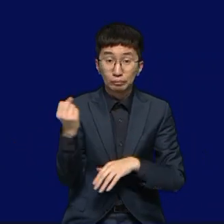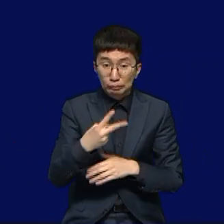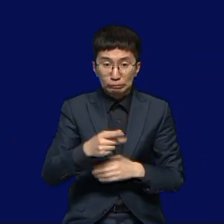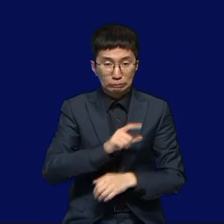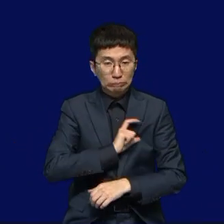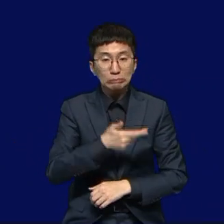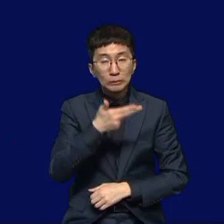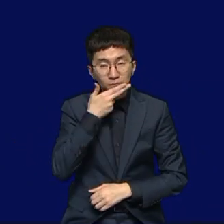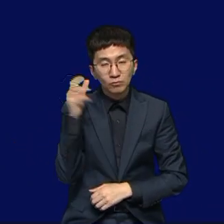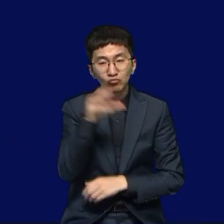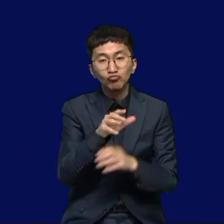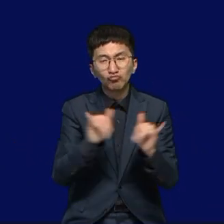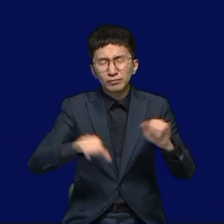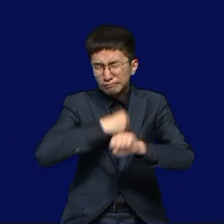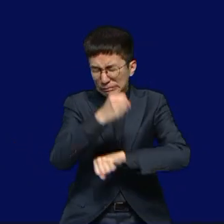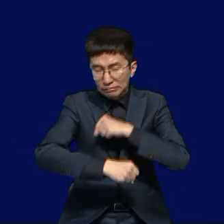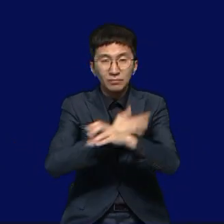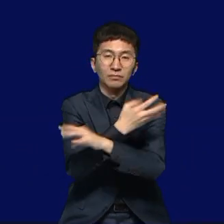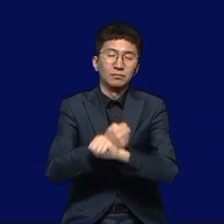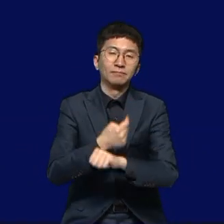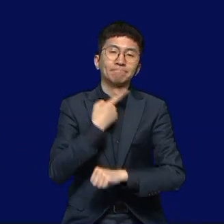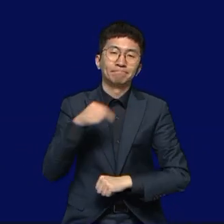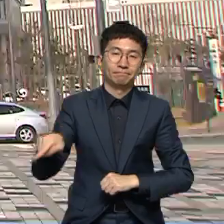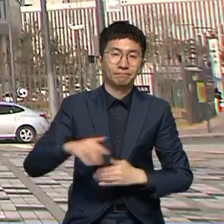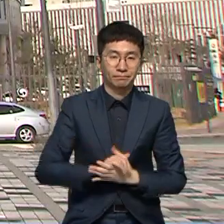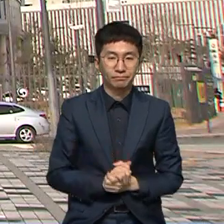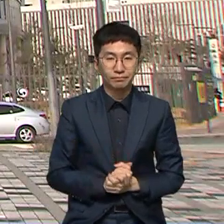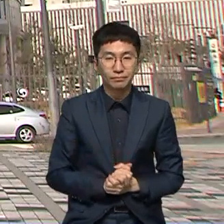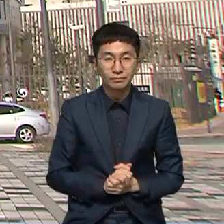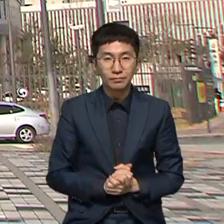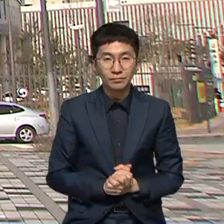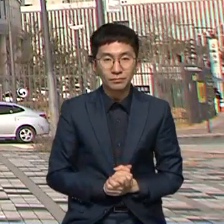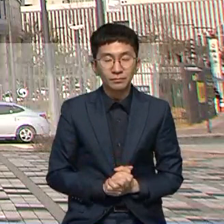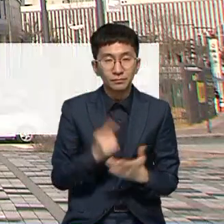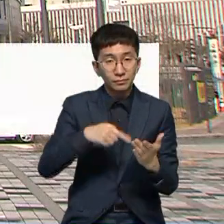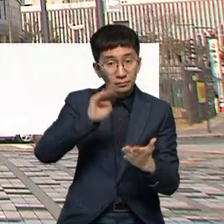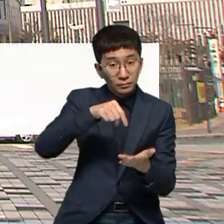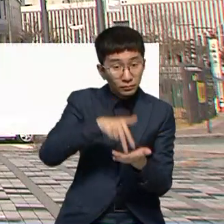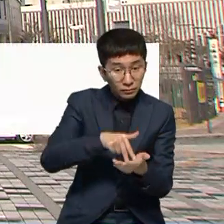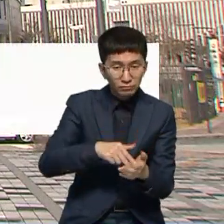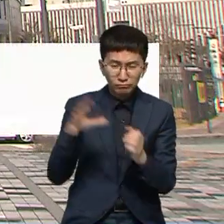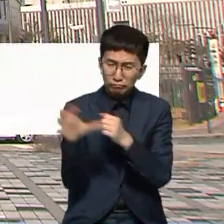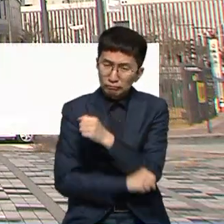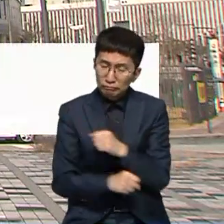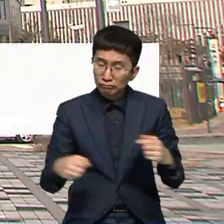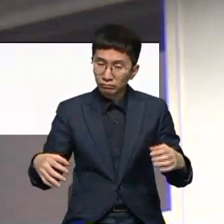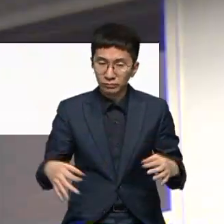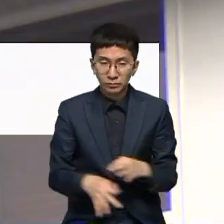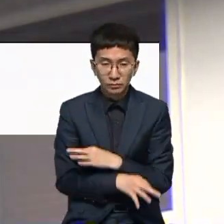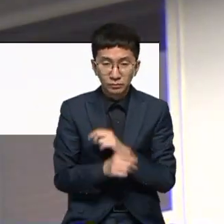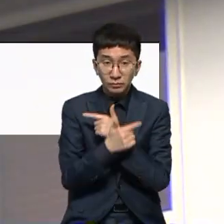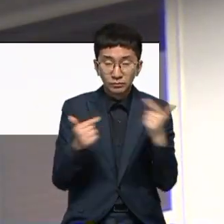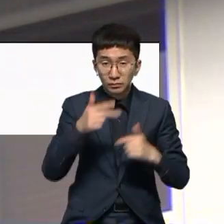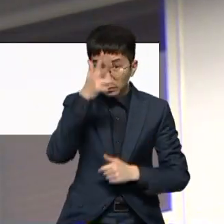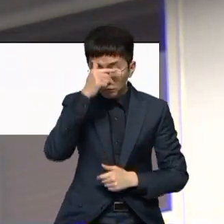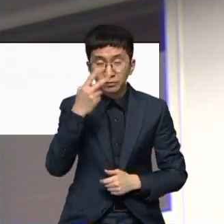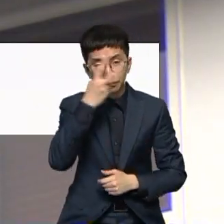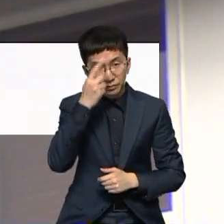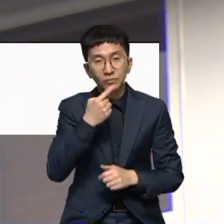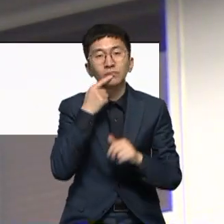무자격자와 투자자문 계약을 맺은 걸로 드러났습니다. 교육부는 배임 횡령 의혹은 경찰의 수사를